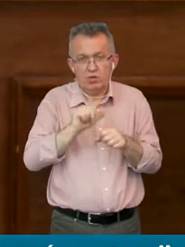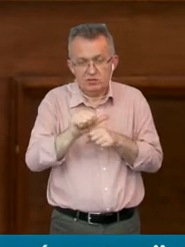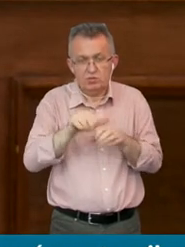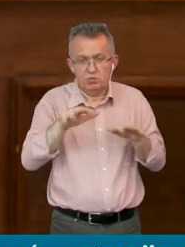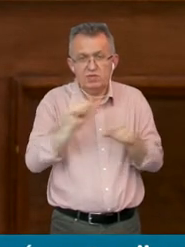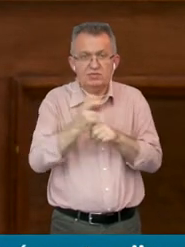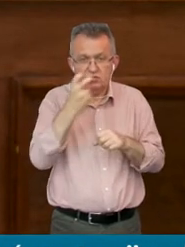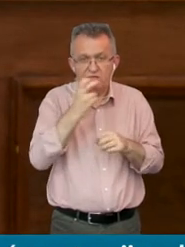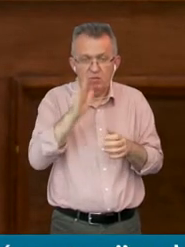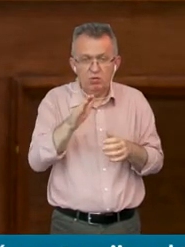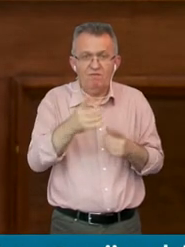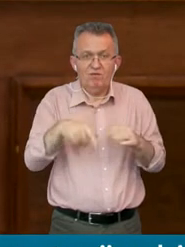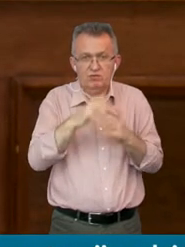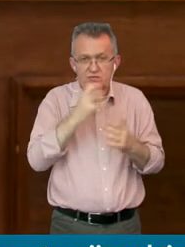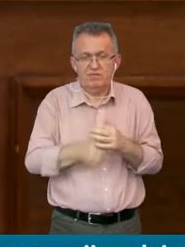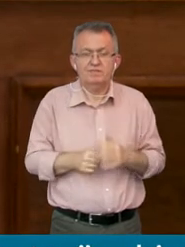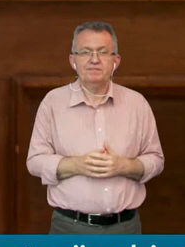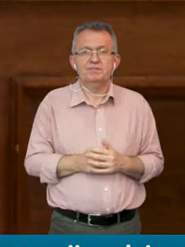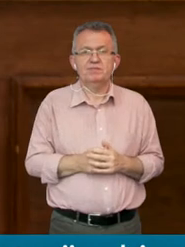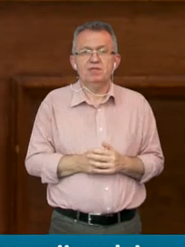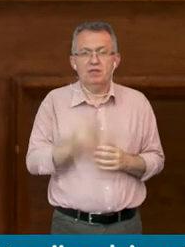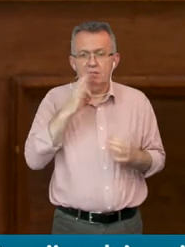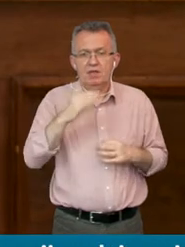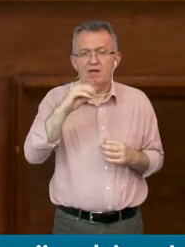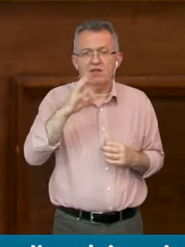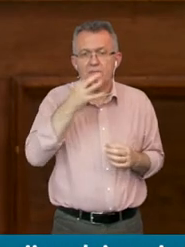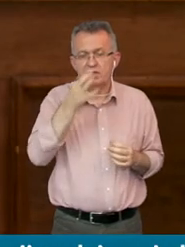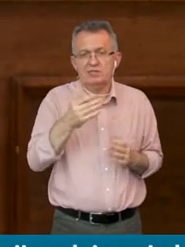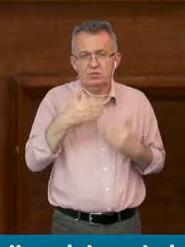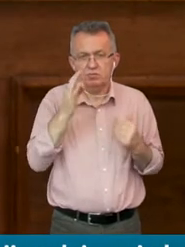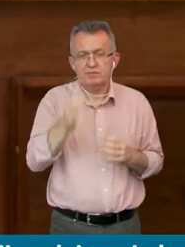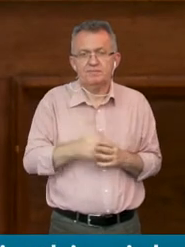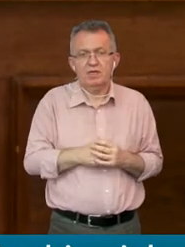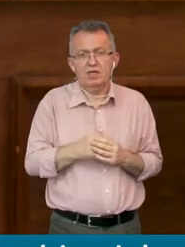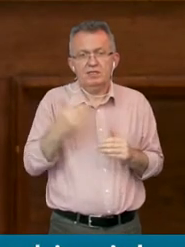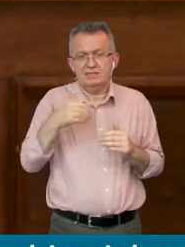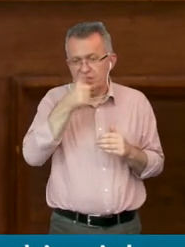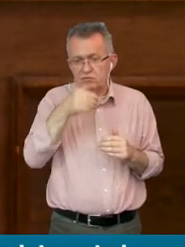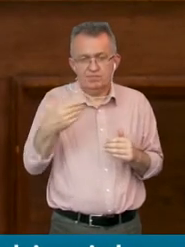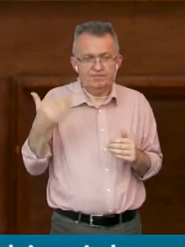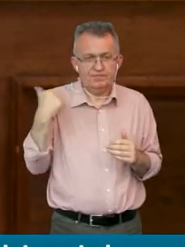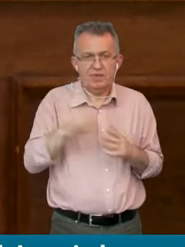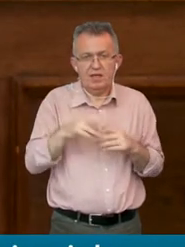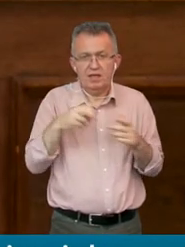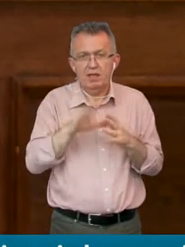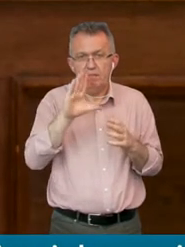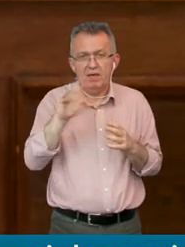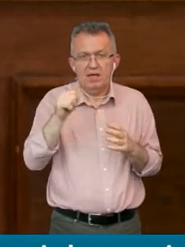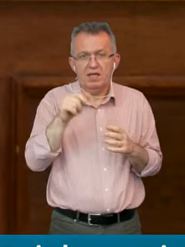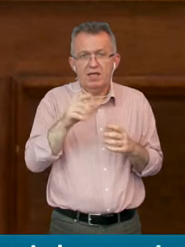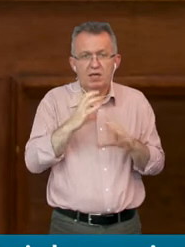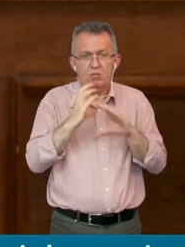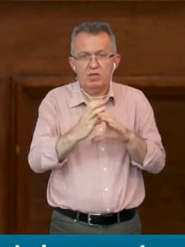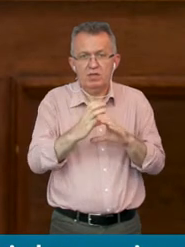ciekawe, będą realizowane. Pani Ewelina pyta. Dzień dobry. W zeszłym tygodniu na linii B jadąc do centrum podczas